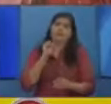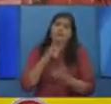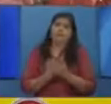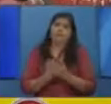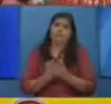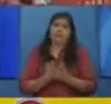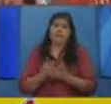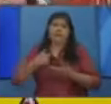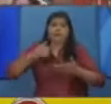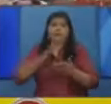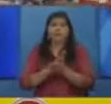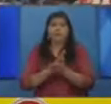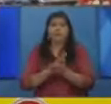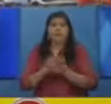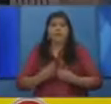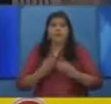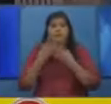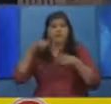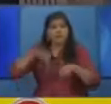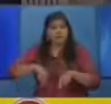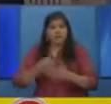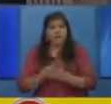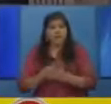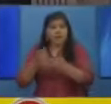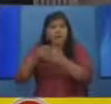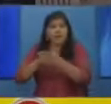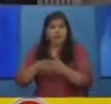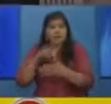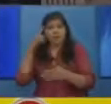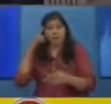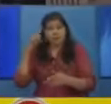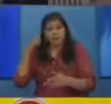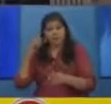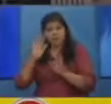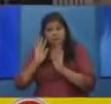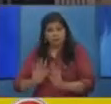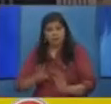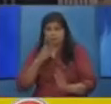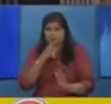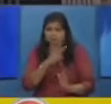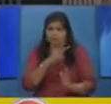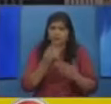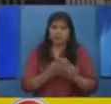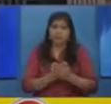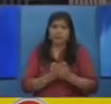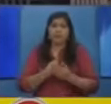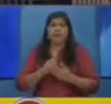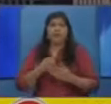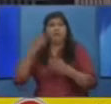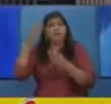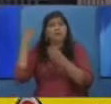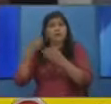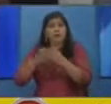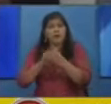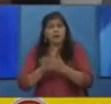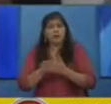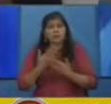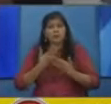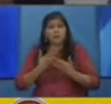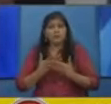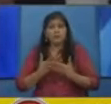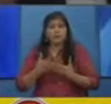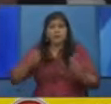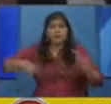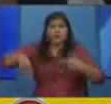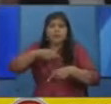इस हर्षोल्लास के बीच में लॉकडाउन के समय को भी याद करना चाहिए। लॉकडाउन में हमने समाज के